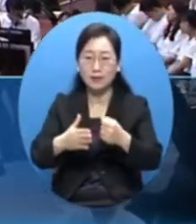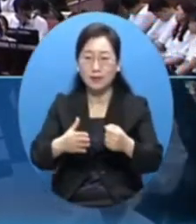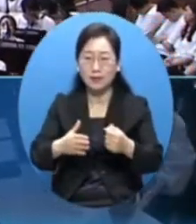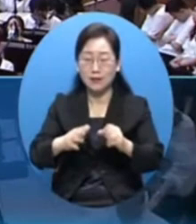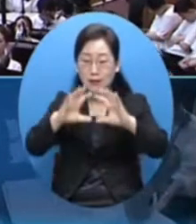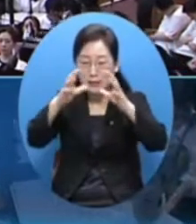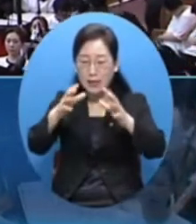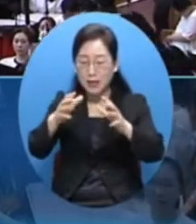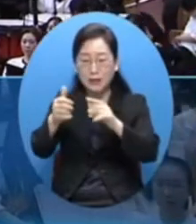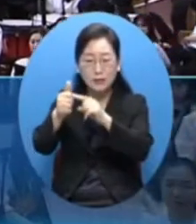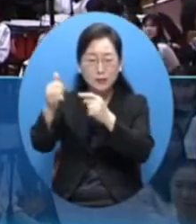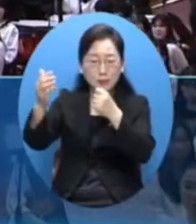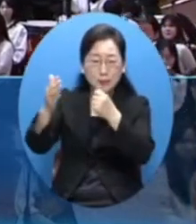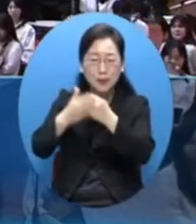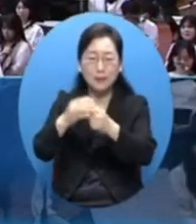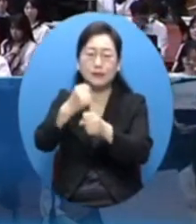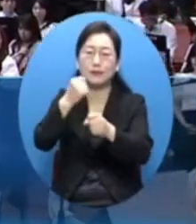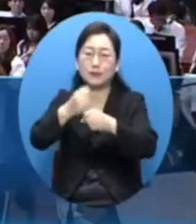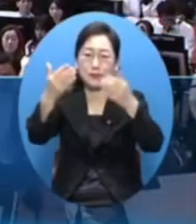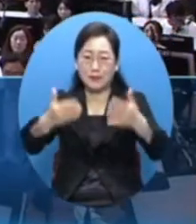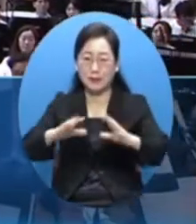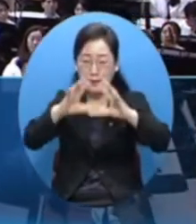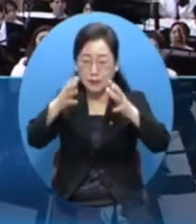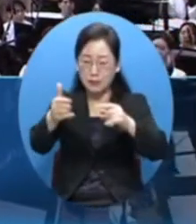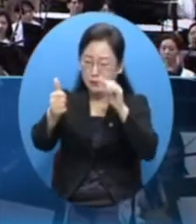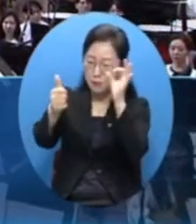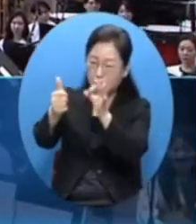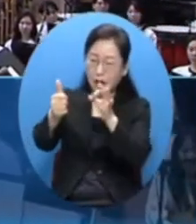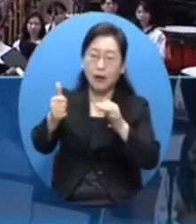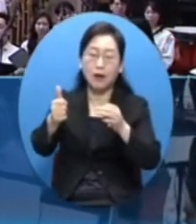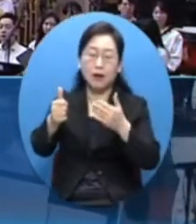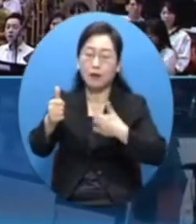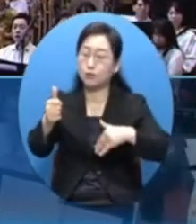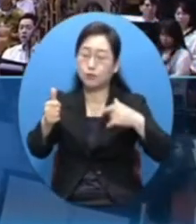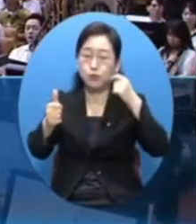그로 말미암아 지은 바 되었을 때 세상이 그를 알지 못하였고,